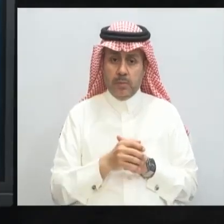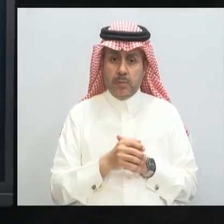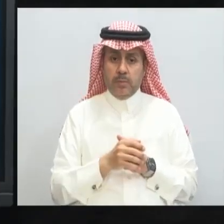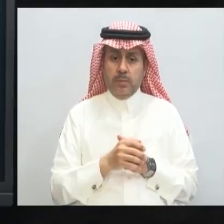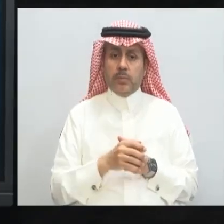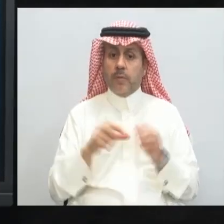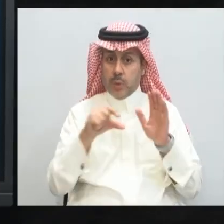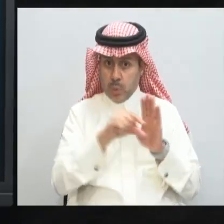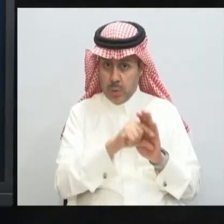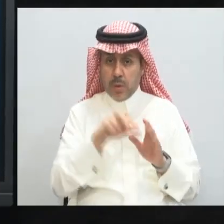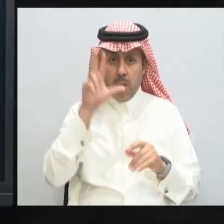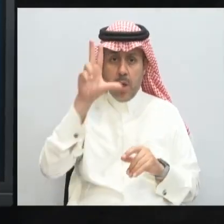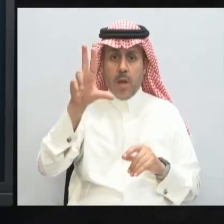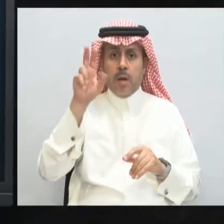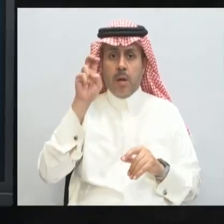سوره